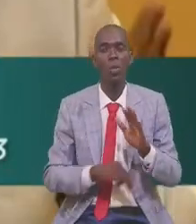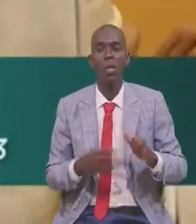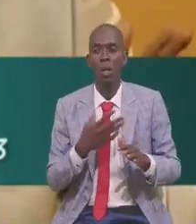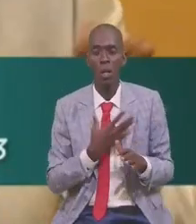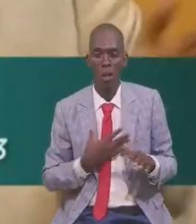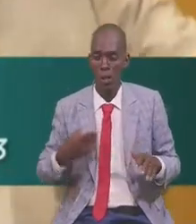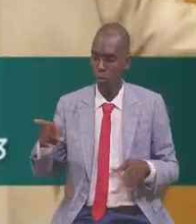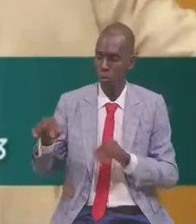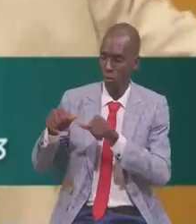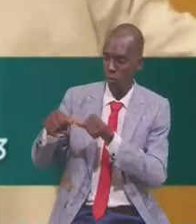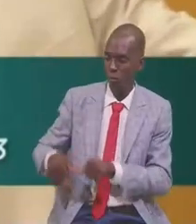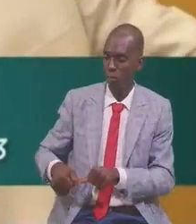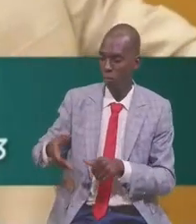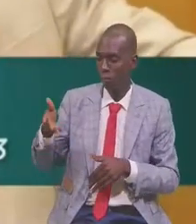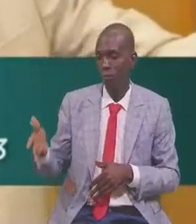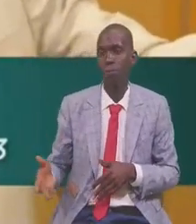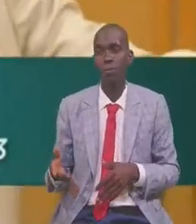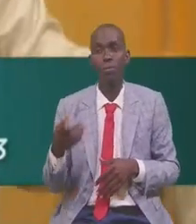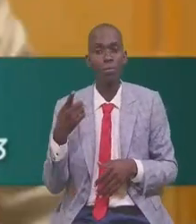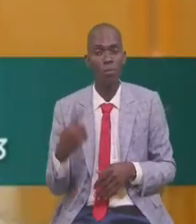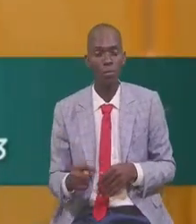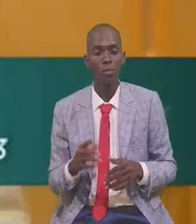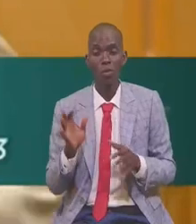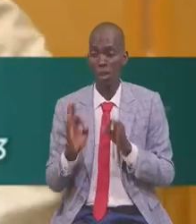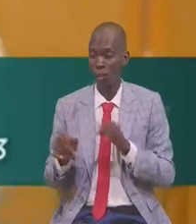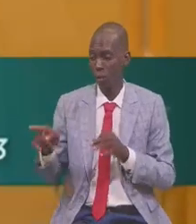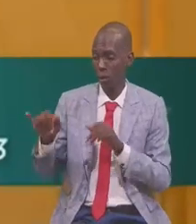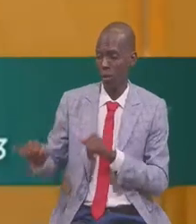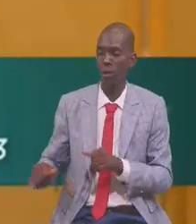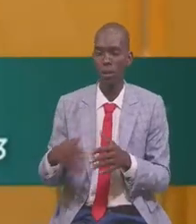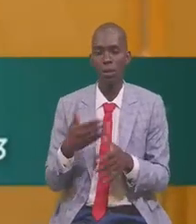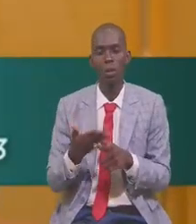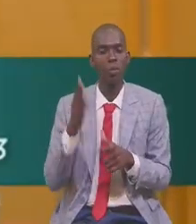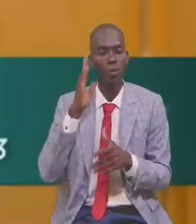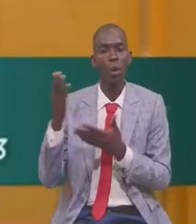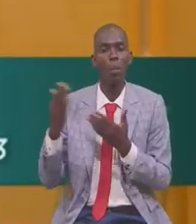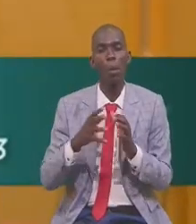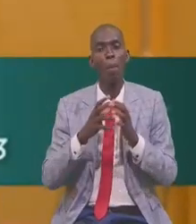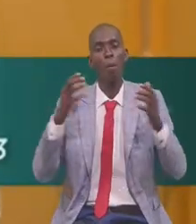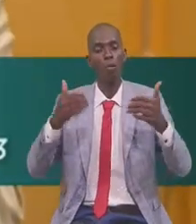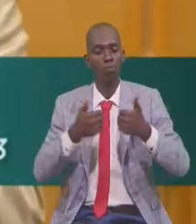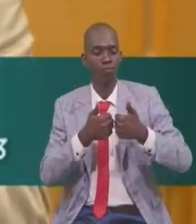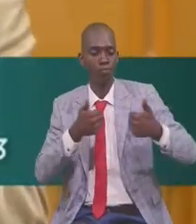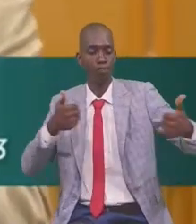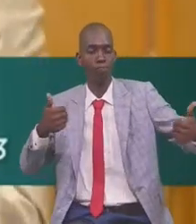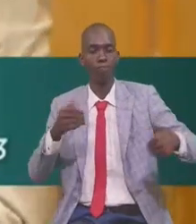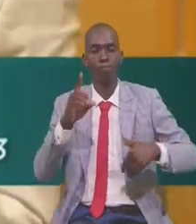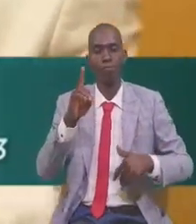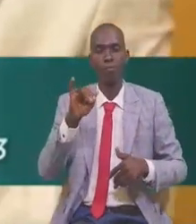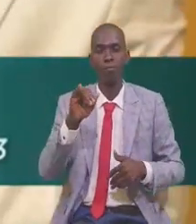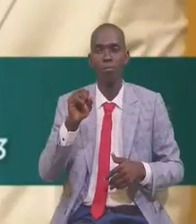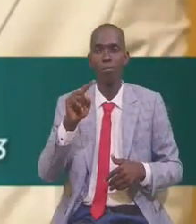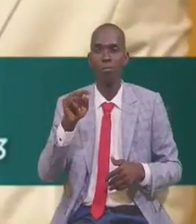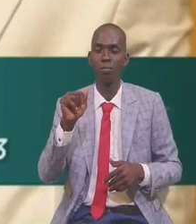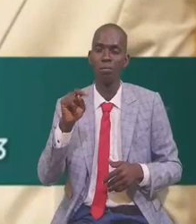je reste sur place. Plus le fossé entre nous sera grand. Maintenant, je n'ai jamais dit